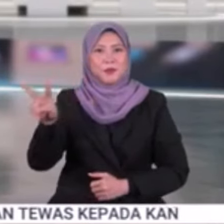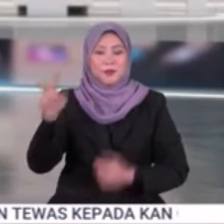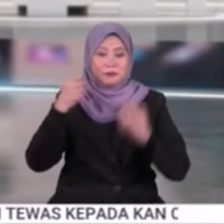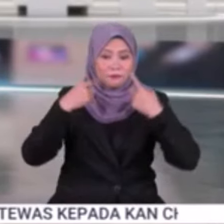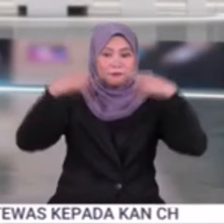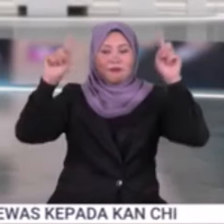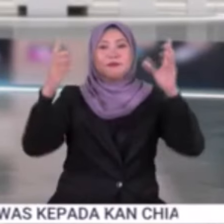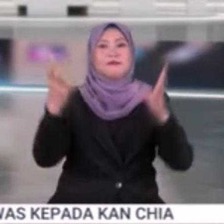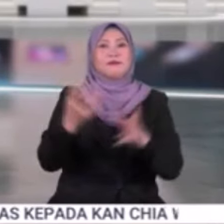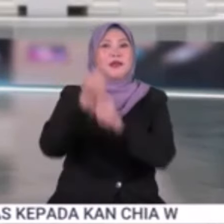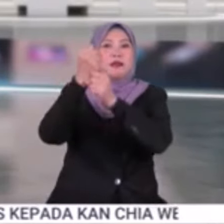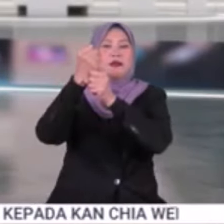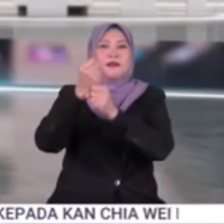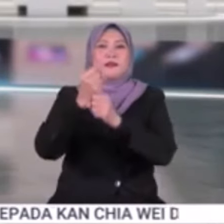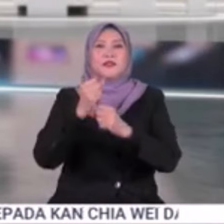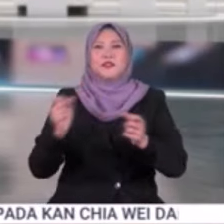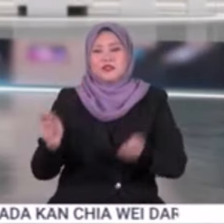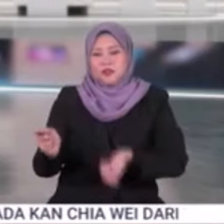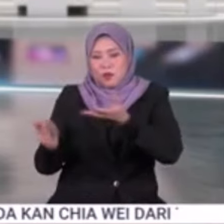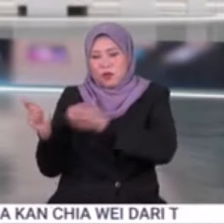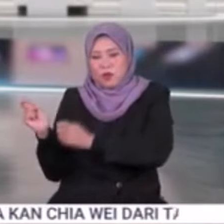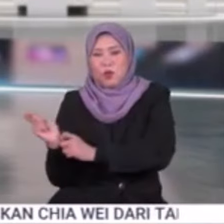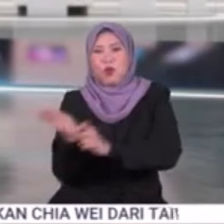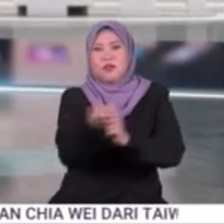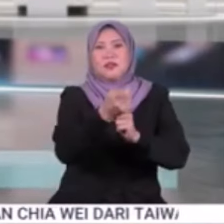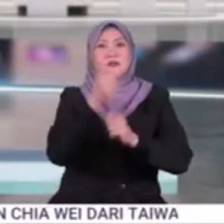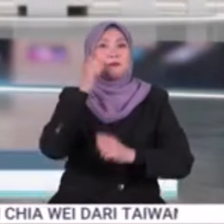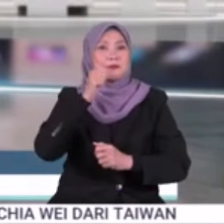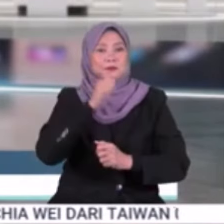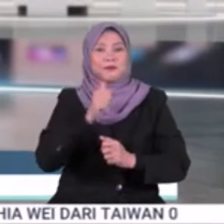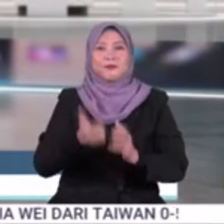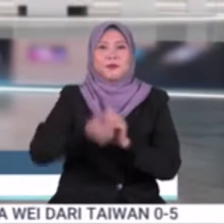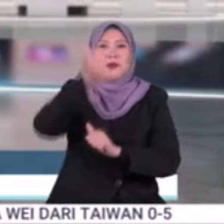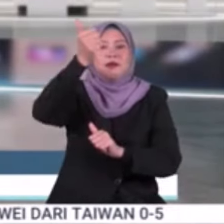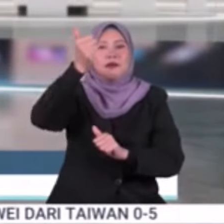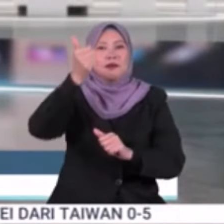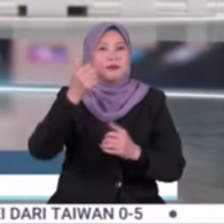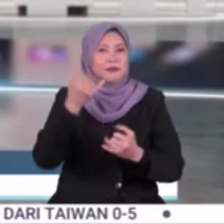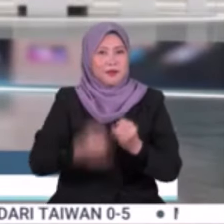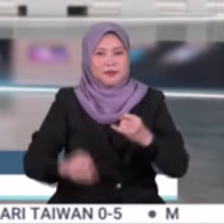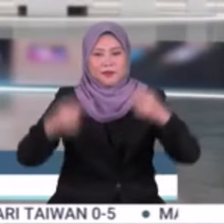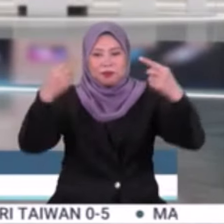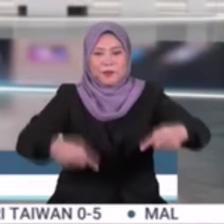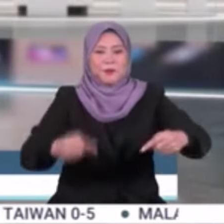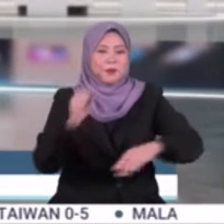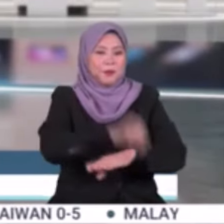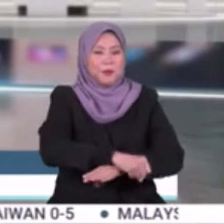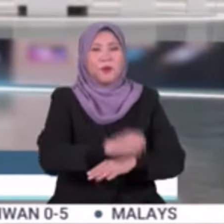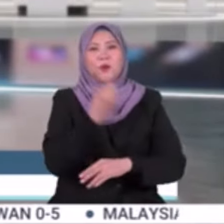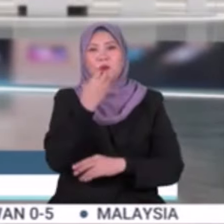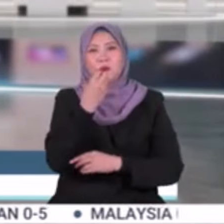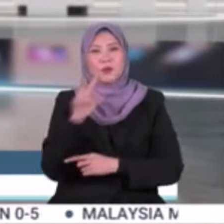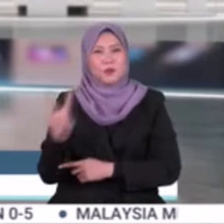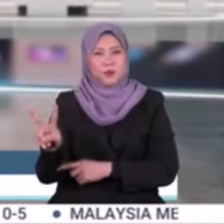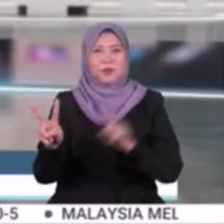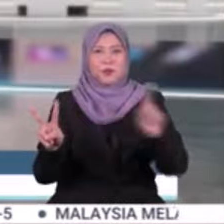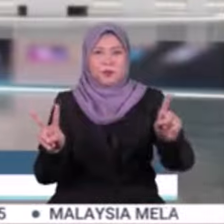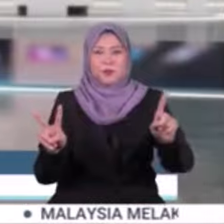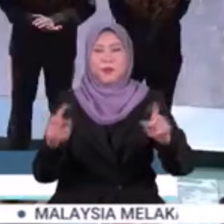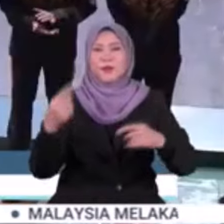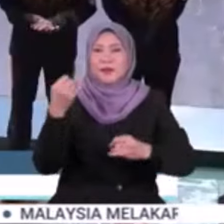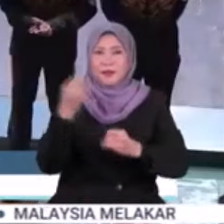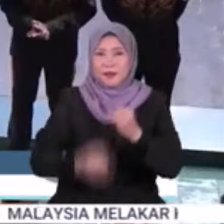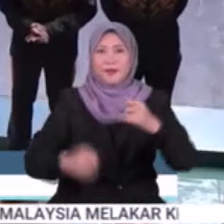kejayaan itu diraih menerusi acara squash berpasukan wanita yang mengungguli saingan akhir menewaskan Hong Kong 2-1 dalam